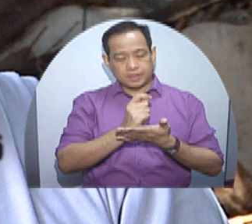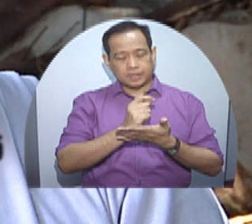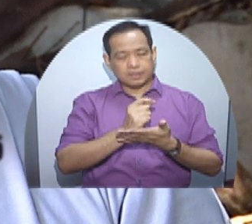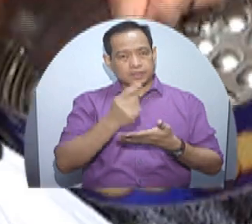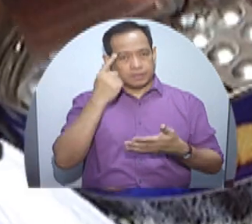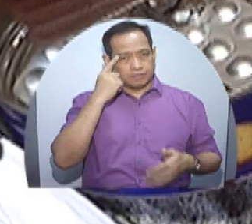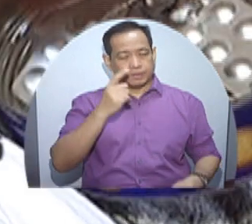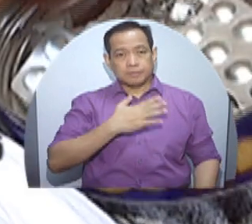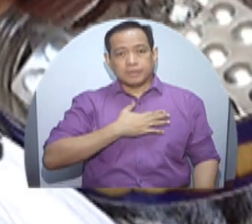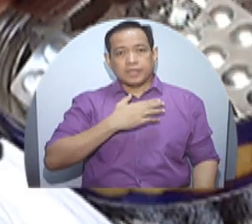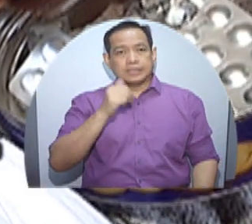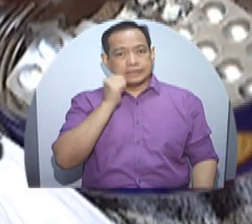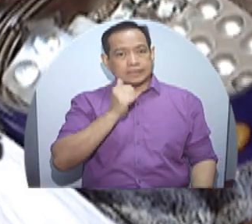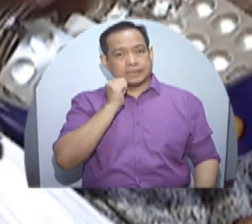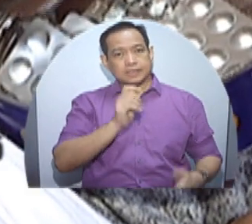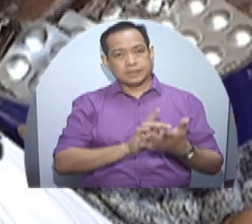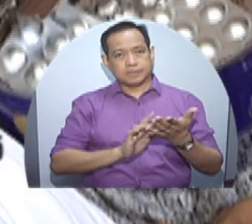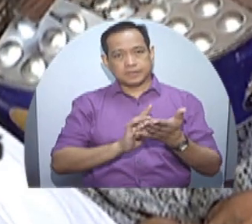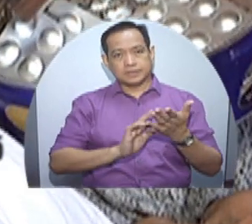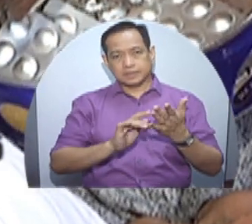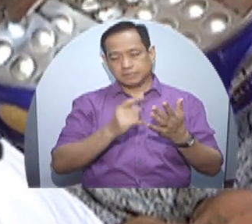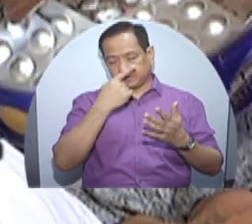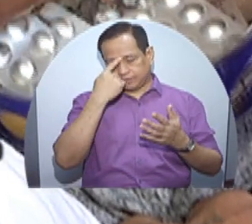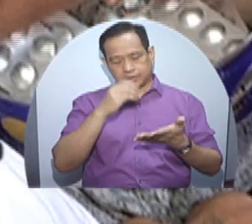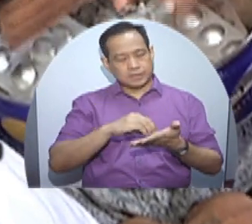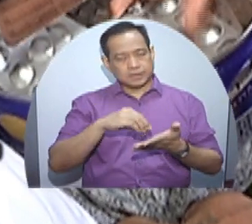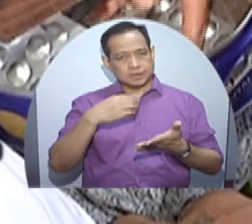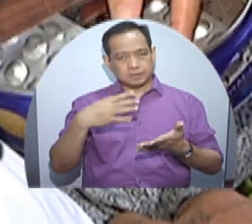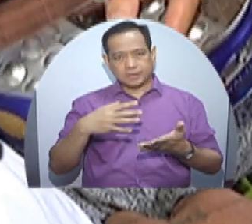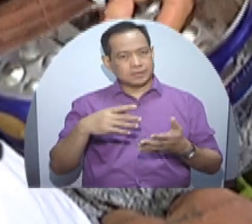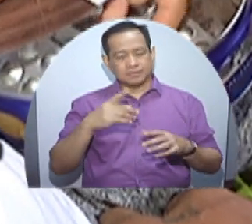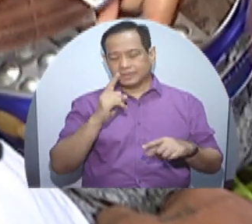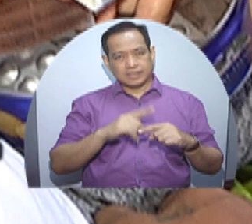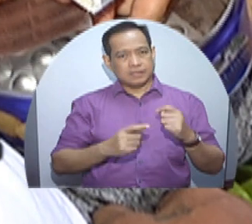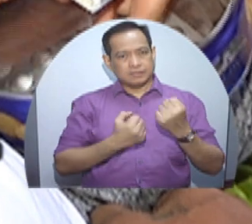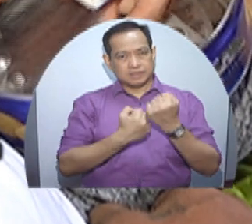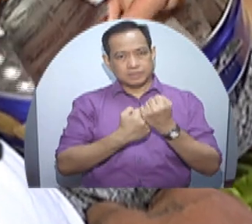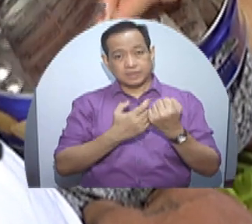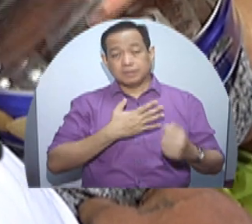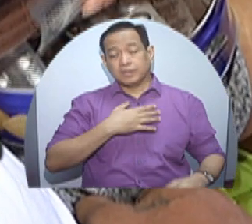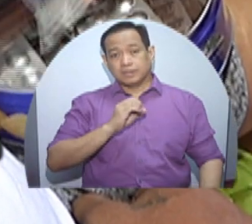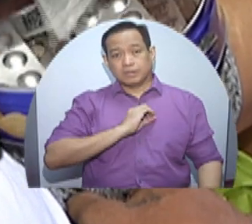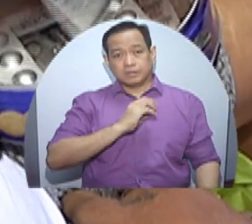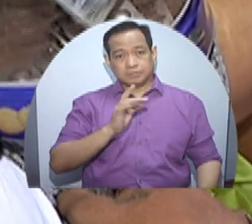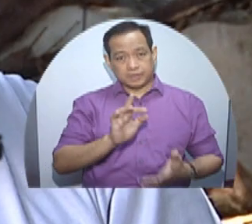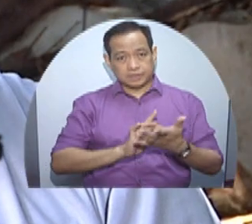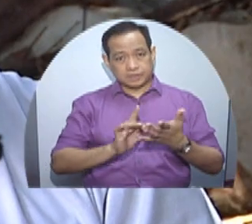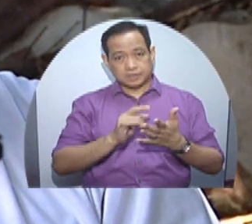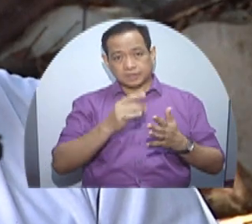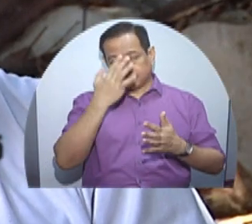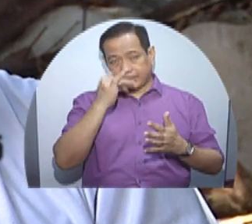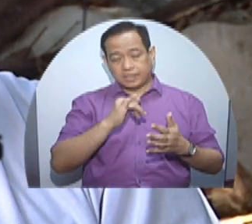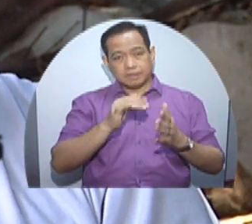yung pang-araw-araw na gamot na malaki po ang gamot ko eh. Hindi ko po kaya, hindi po kaya ng mga anak.